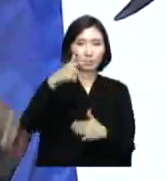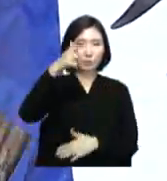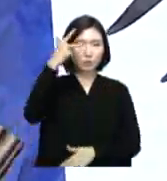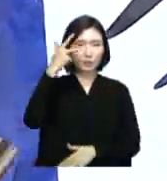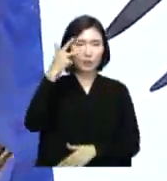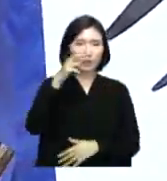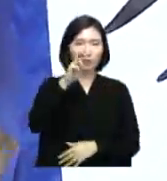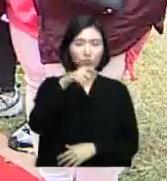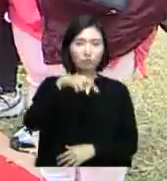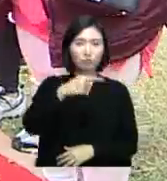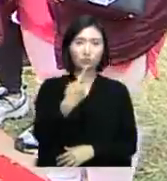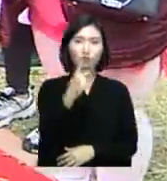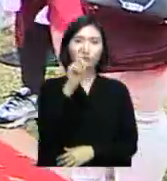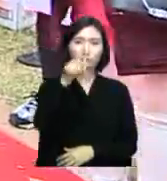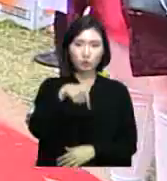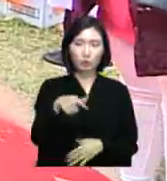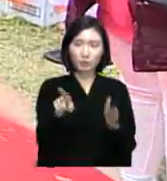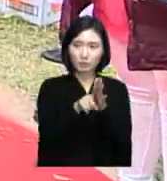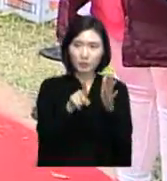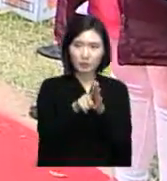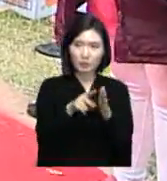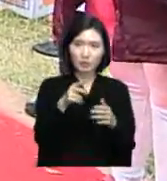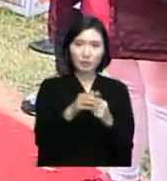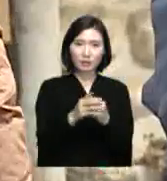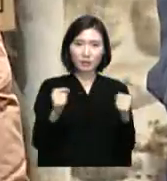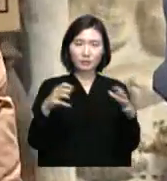신앙이 오늘날 대동의 의미를 담은